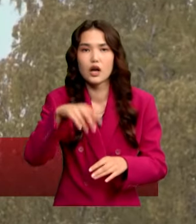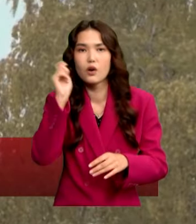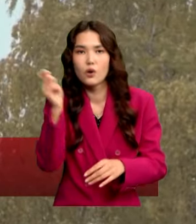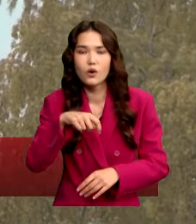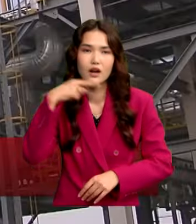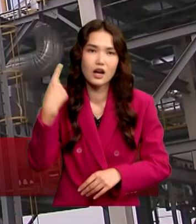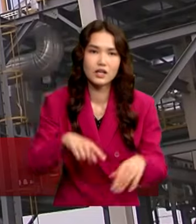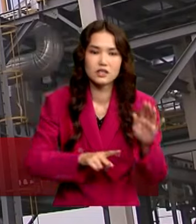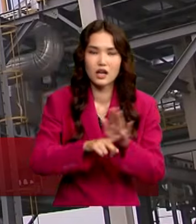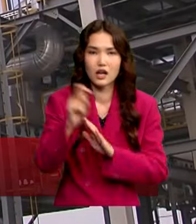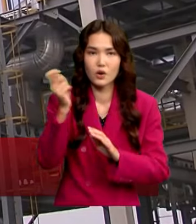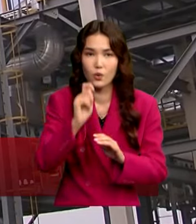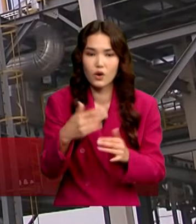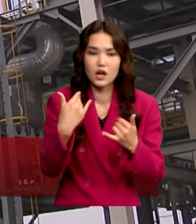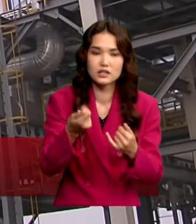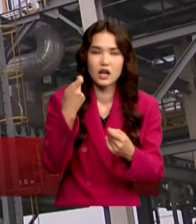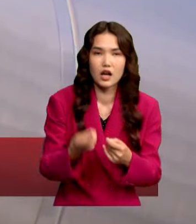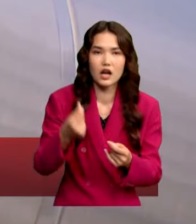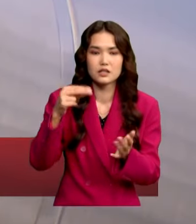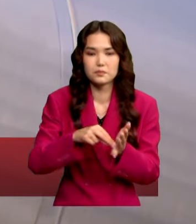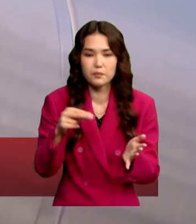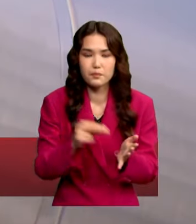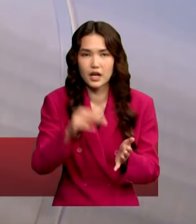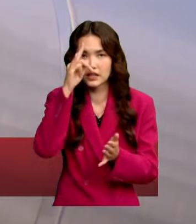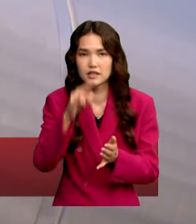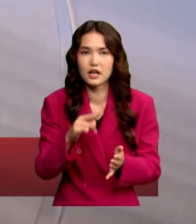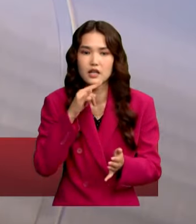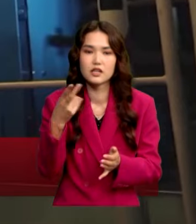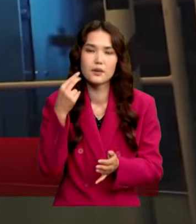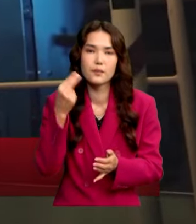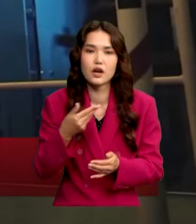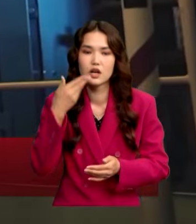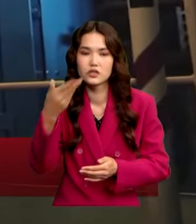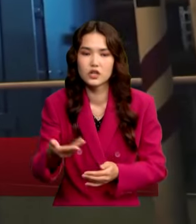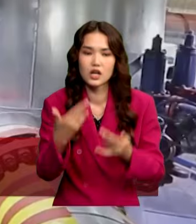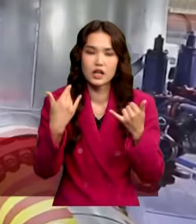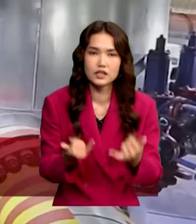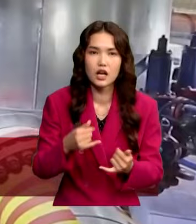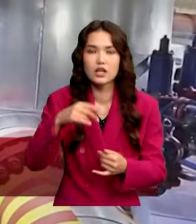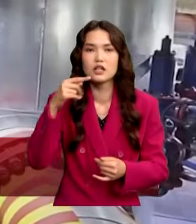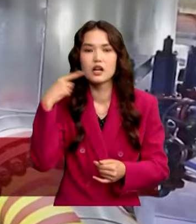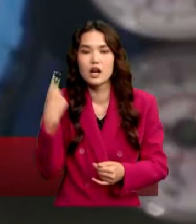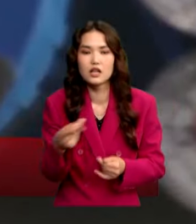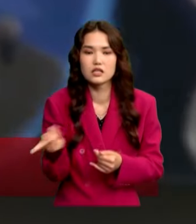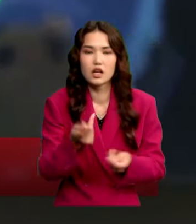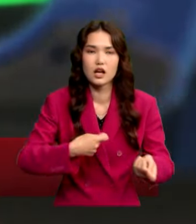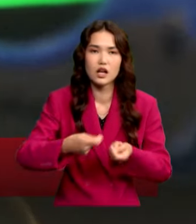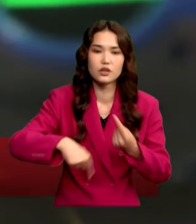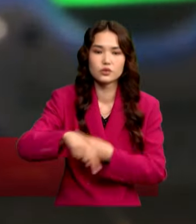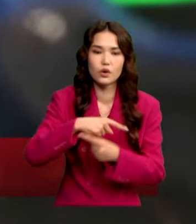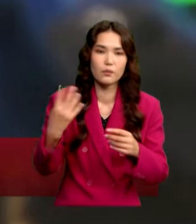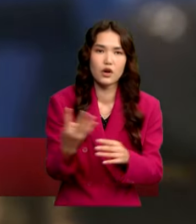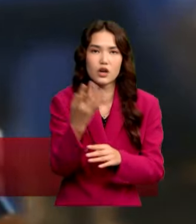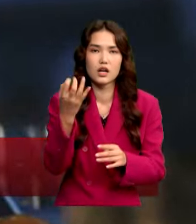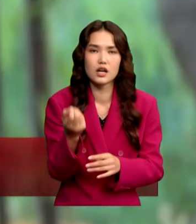соғыс басталғалы Ресей арзан газбен Бейжің нарығынан Қазақстанда сұра бастады. Қазір Си Цзиньпин федерация газын нарықтағыдан 4 есе